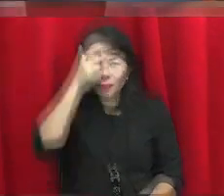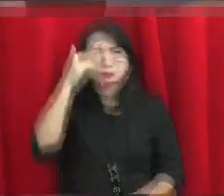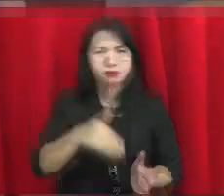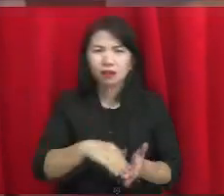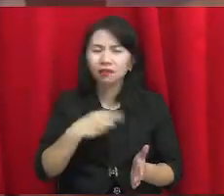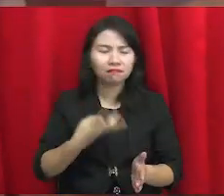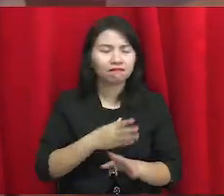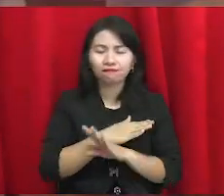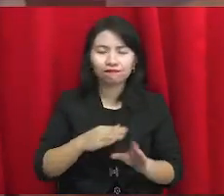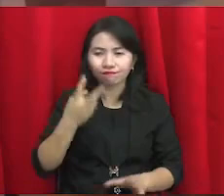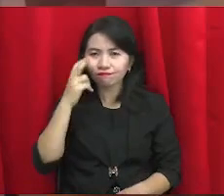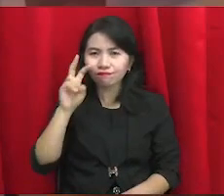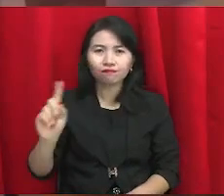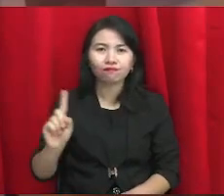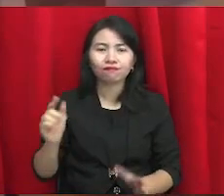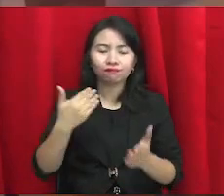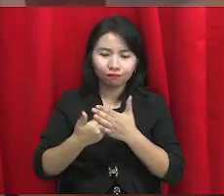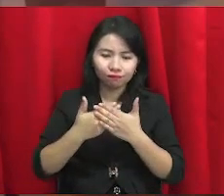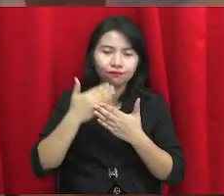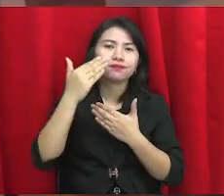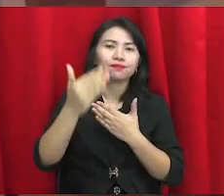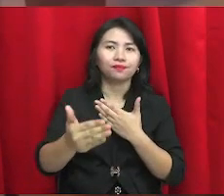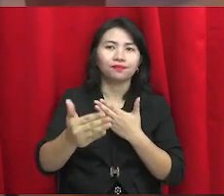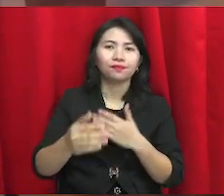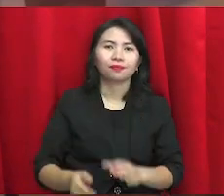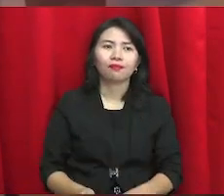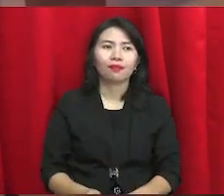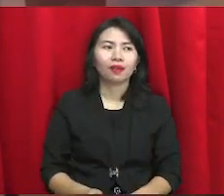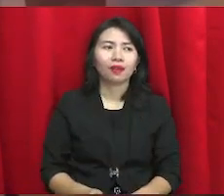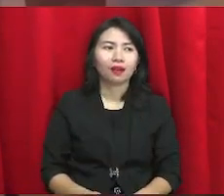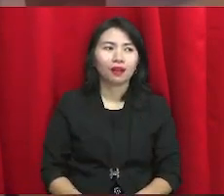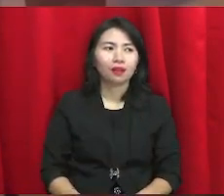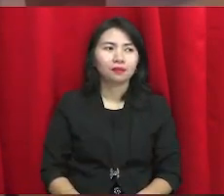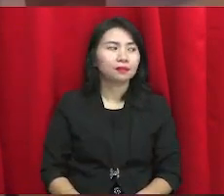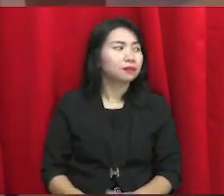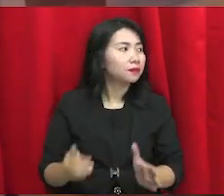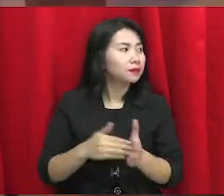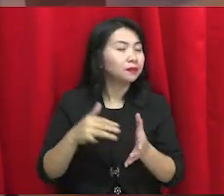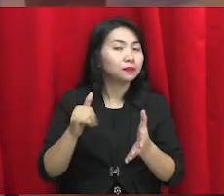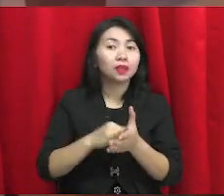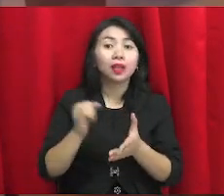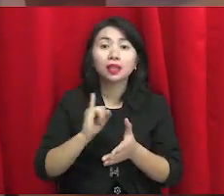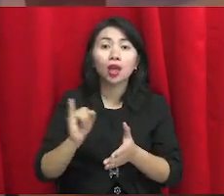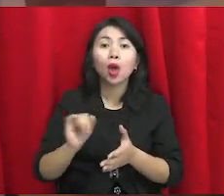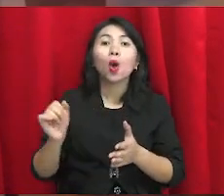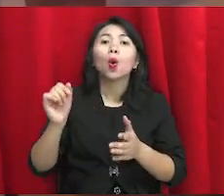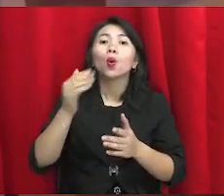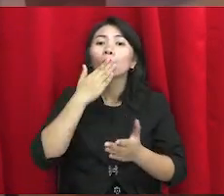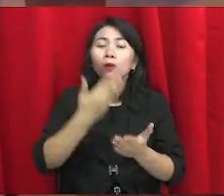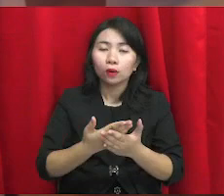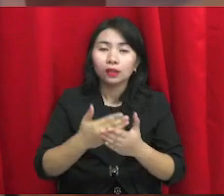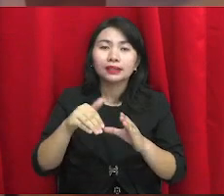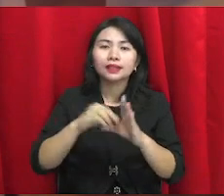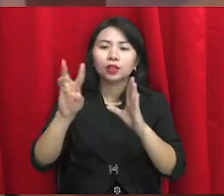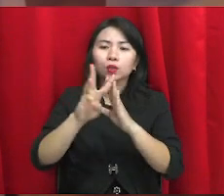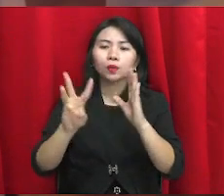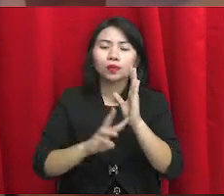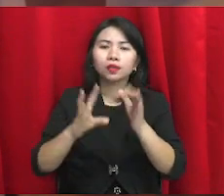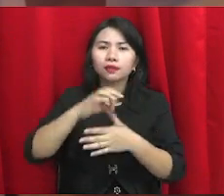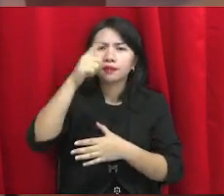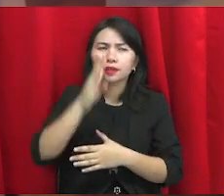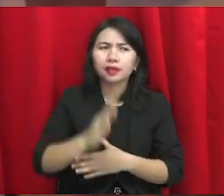ano yung after eh. Yung lagi. So, hindi natin nakikita. Right, yan ang kagandahan sa will ng Diyos. Man. It's not just for